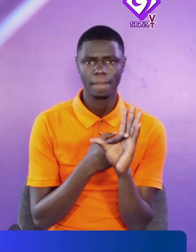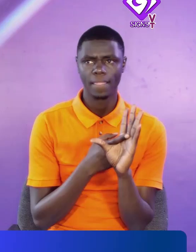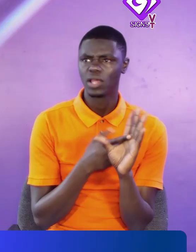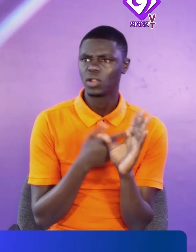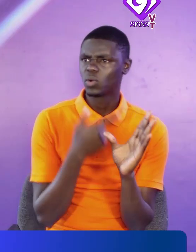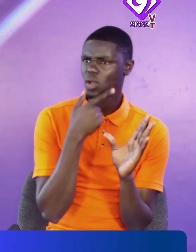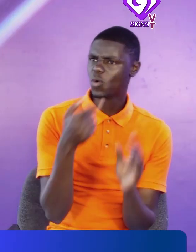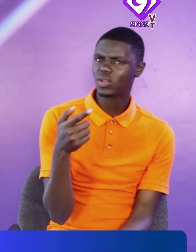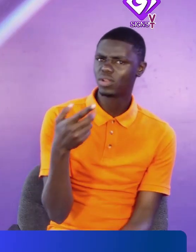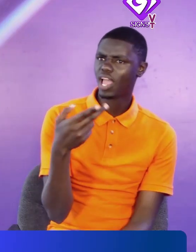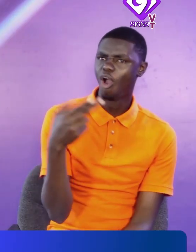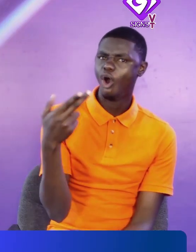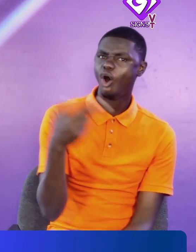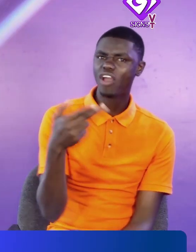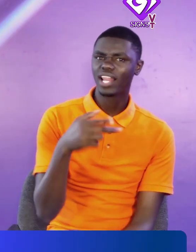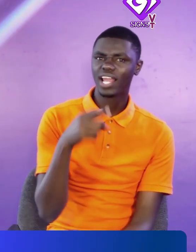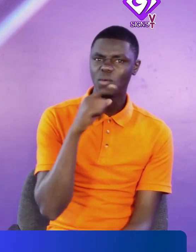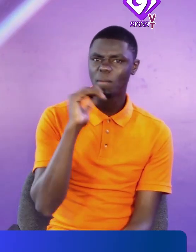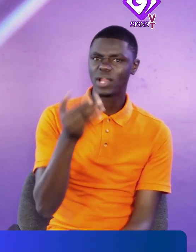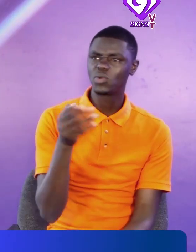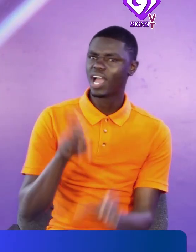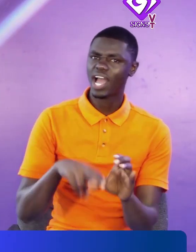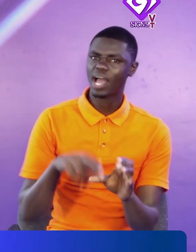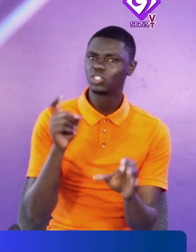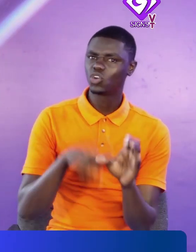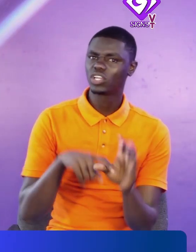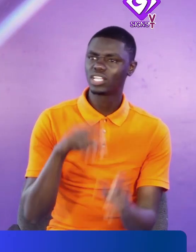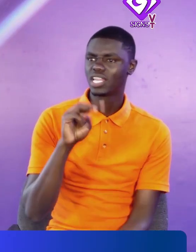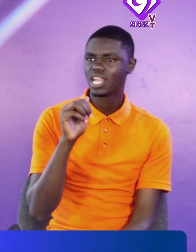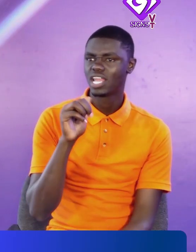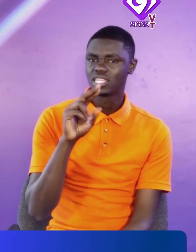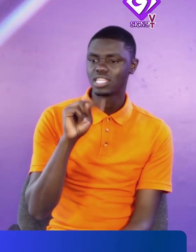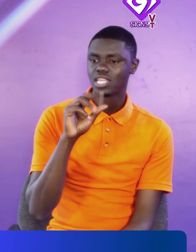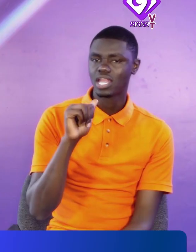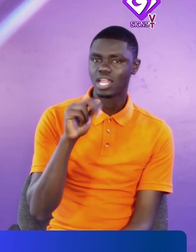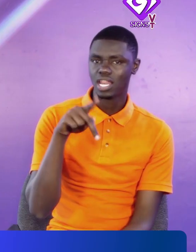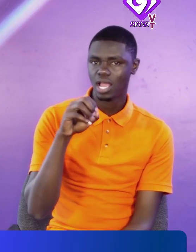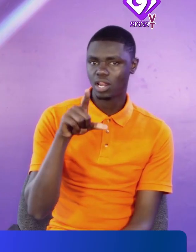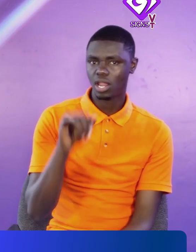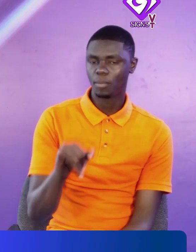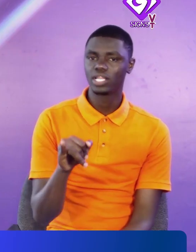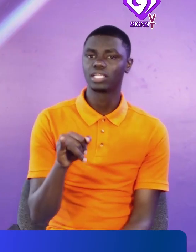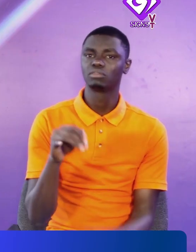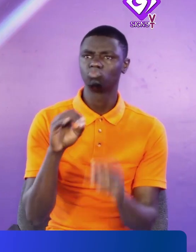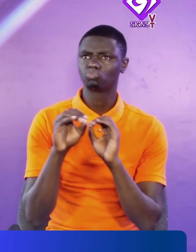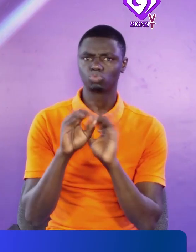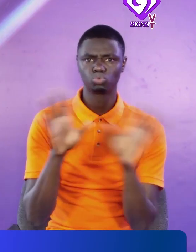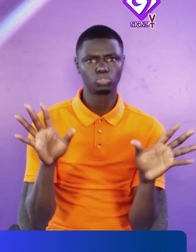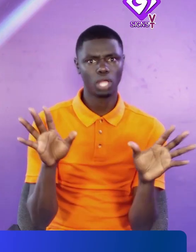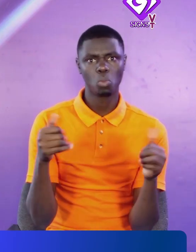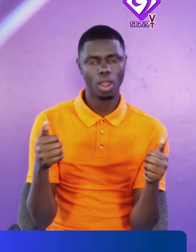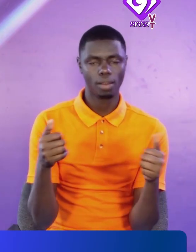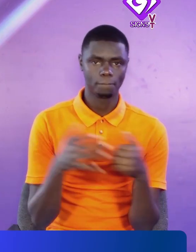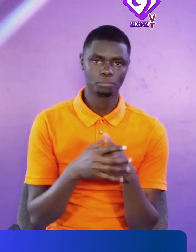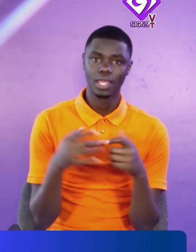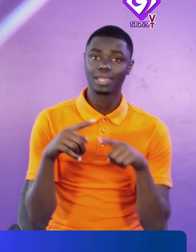U. Mbona amekuja Napoli ameanza kushine? But pia inategemea unacheza na kina nani. Na pia inategemea ni